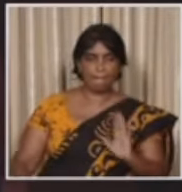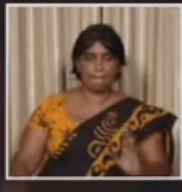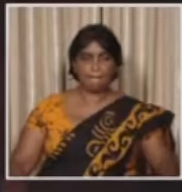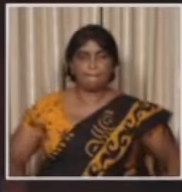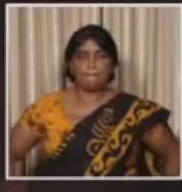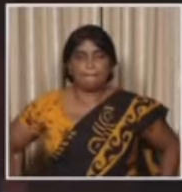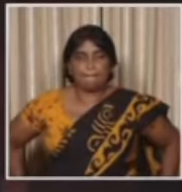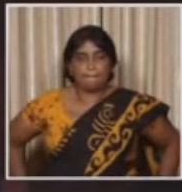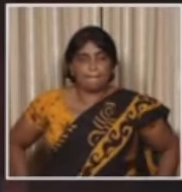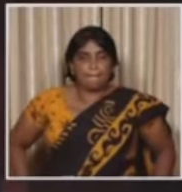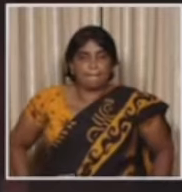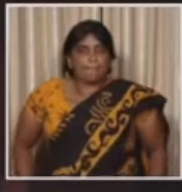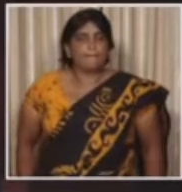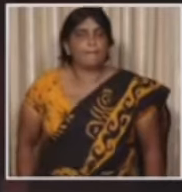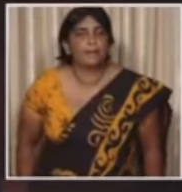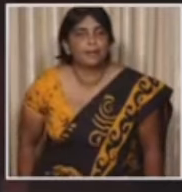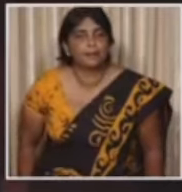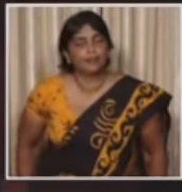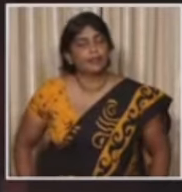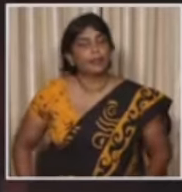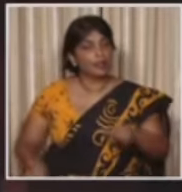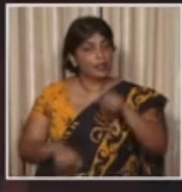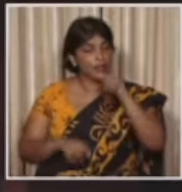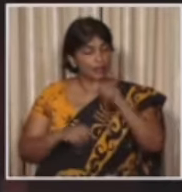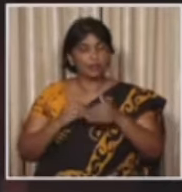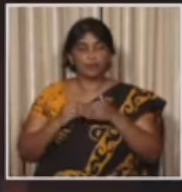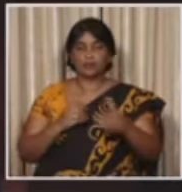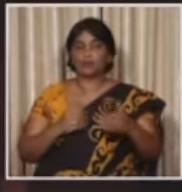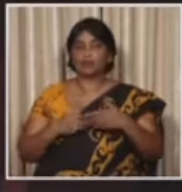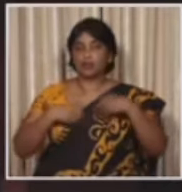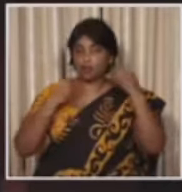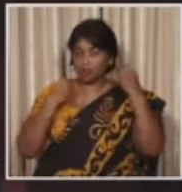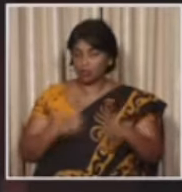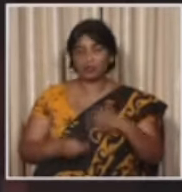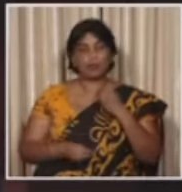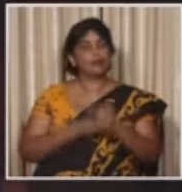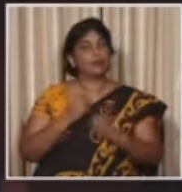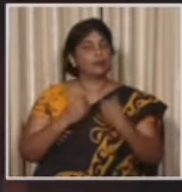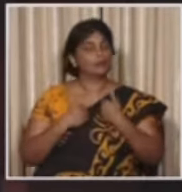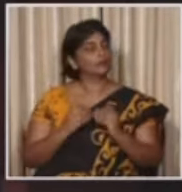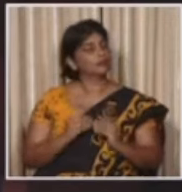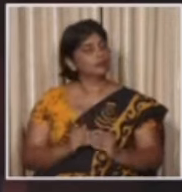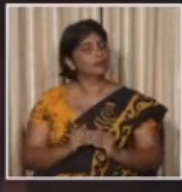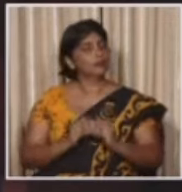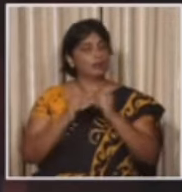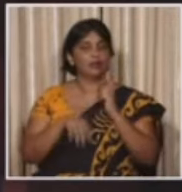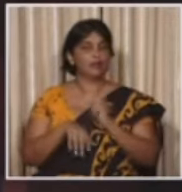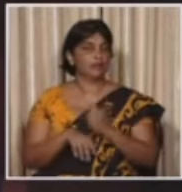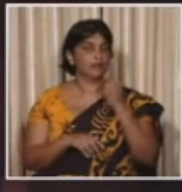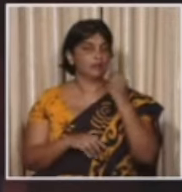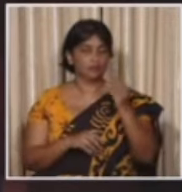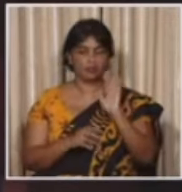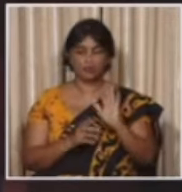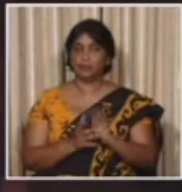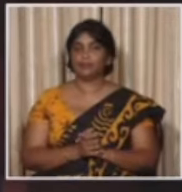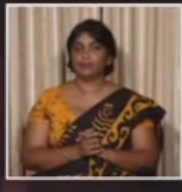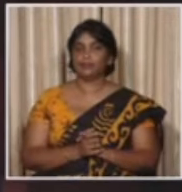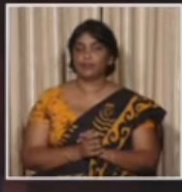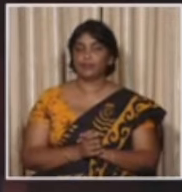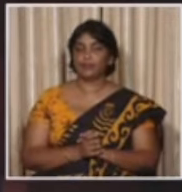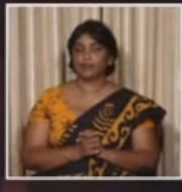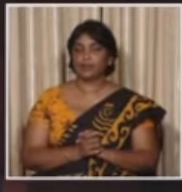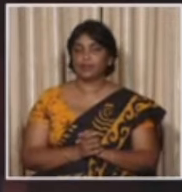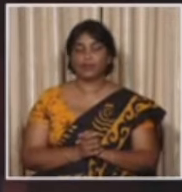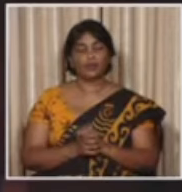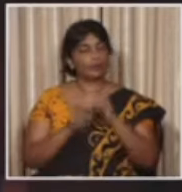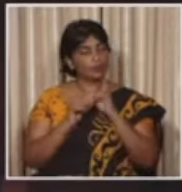මේ කාලවකවානුව තුළ ඇත්ත වශයෙන්ම කඩාවැටෙන ව්‍යාපාරවලට නැගී සිටින්නට අවස්ථාවක් ලැබෙන්නට ඕන.